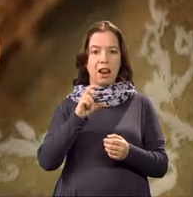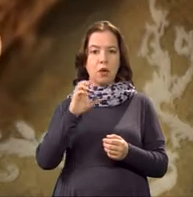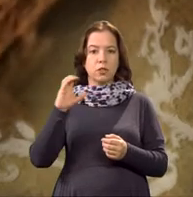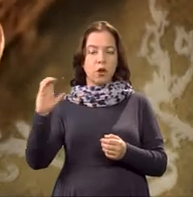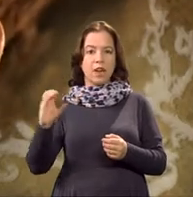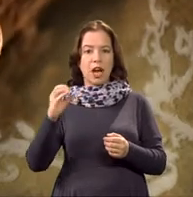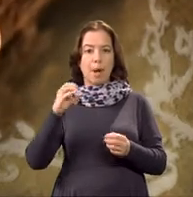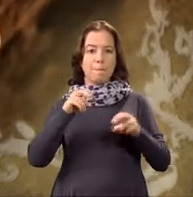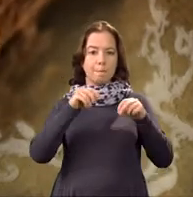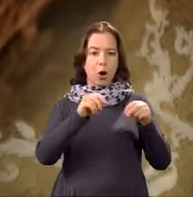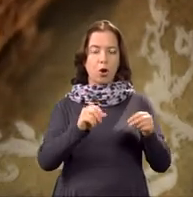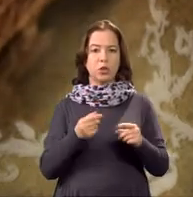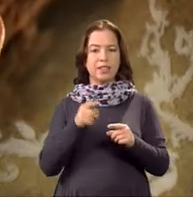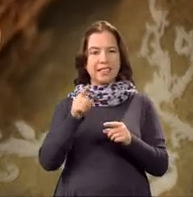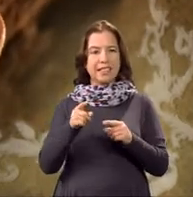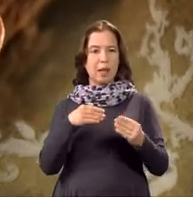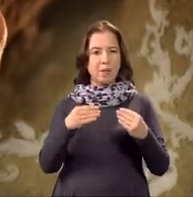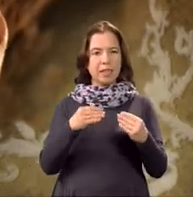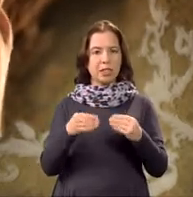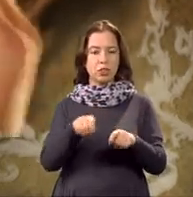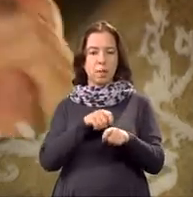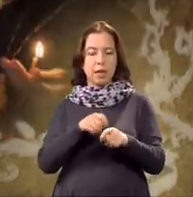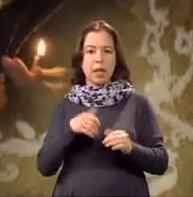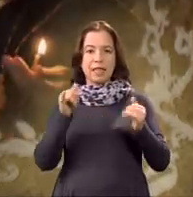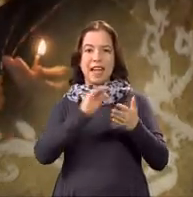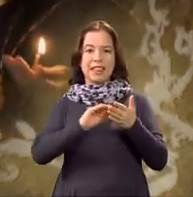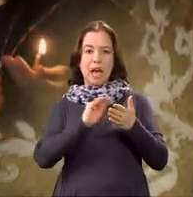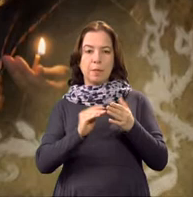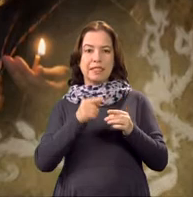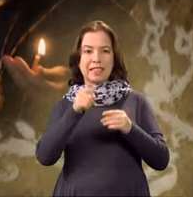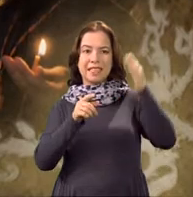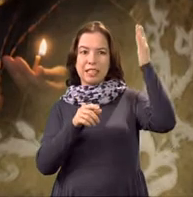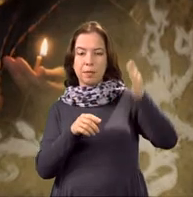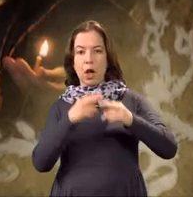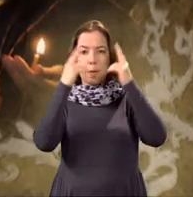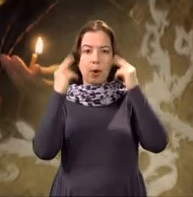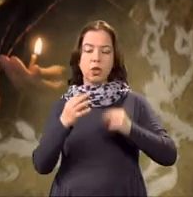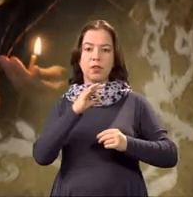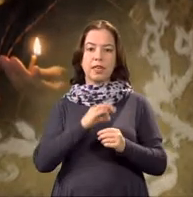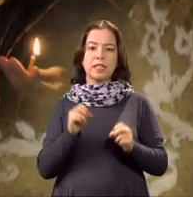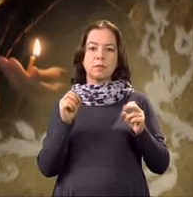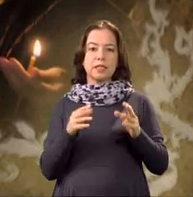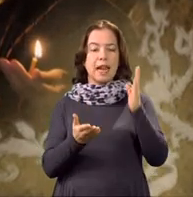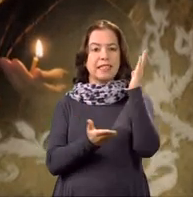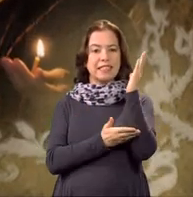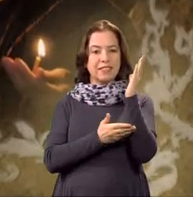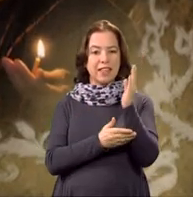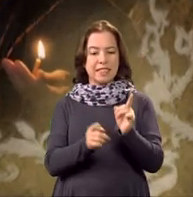м'який матеріал. І для написів на цій поверхні монахи використовували спеціальні дерев'яні